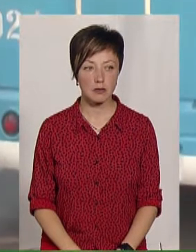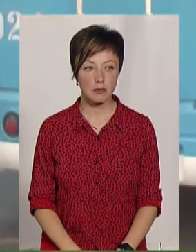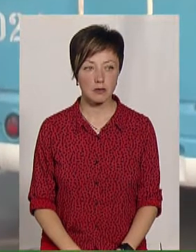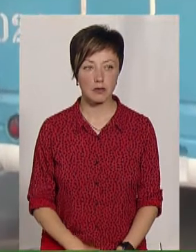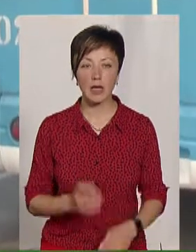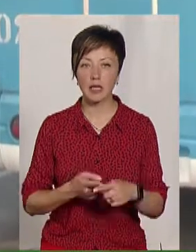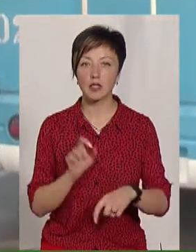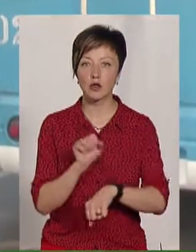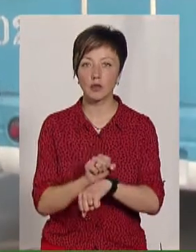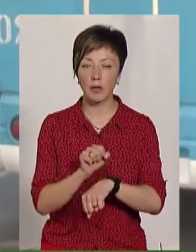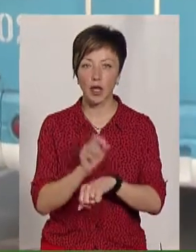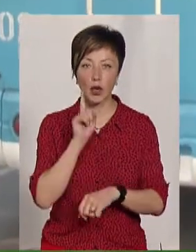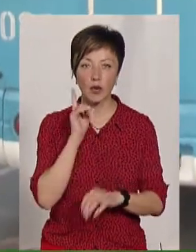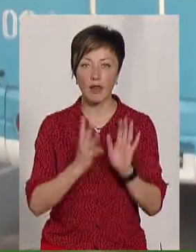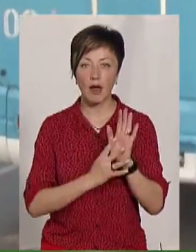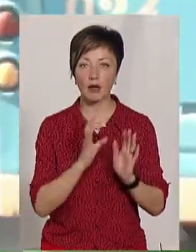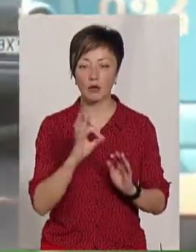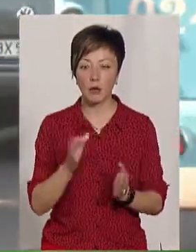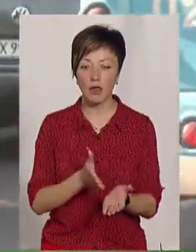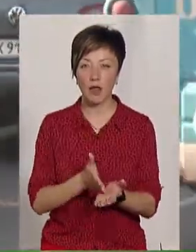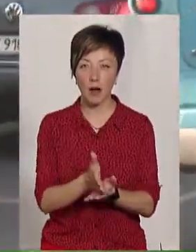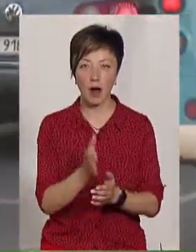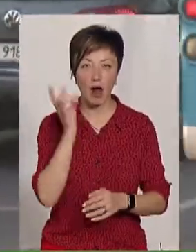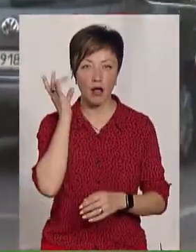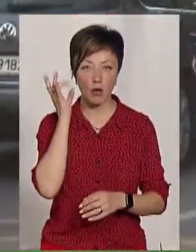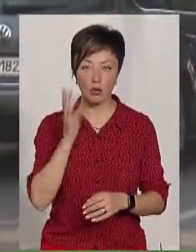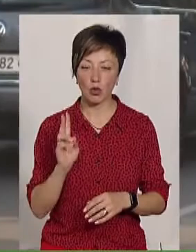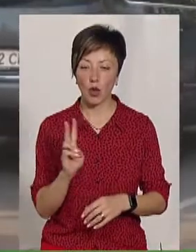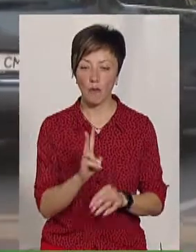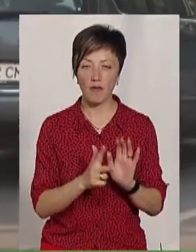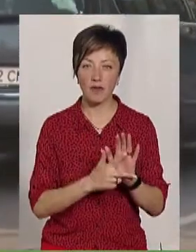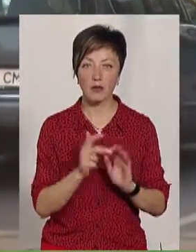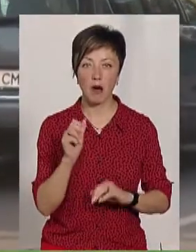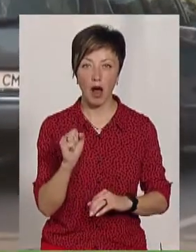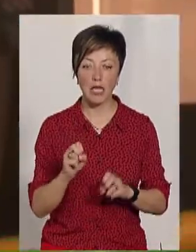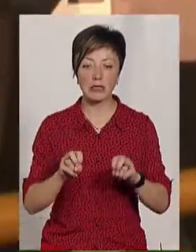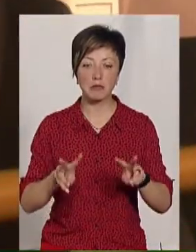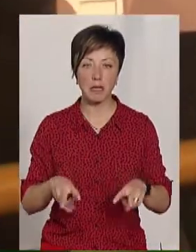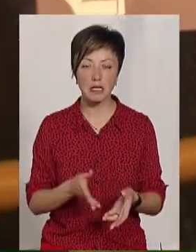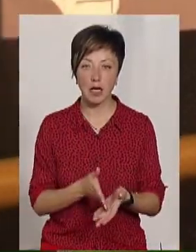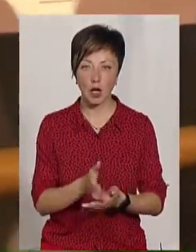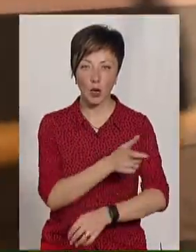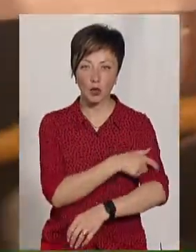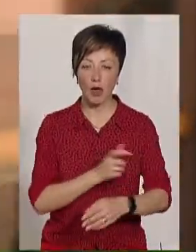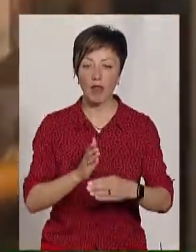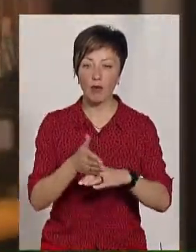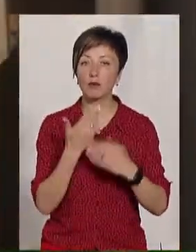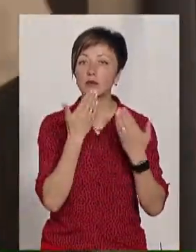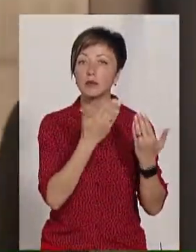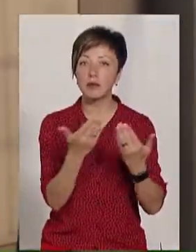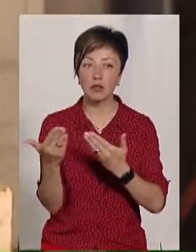Це зупинка «Юність» о 9 ранку, напрямок на завод «Катіон». Тролейбус 8А виконує спецрейс. Кондуктор на вході